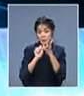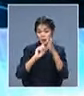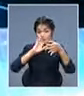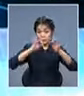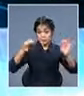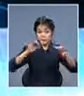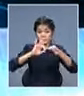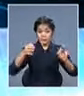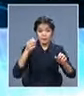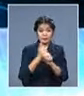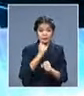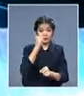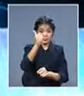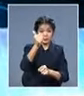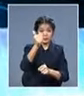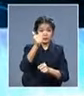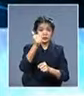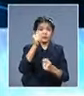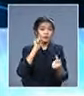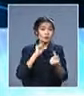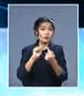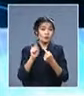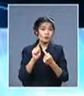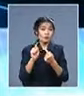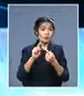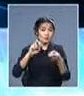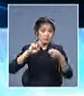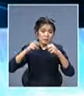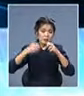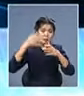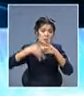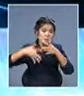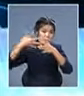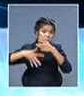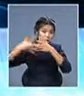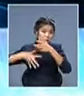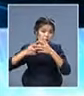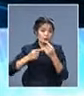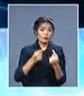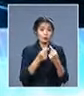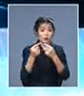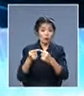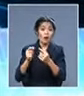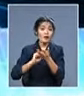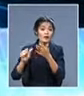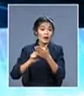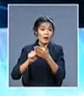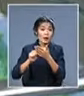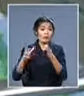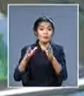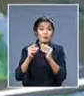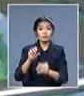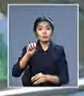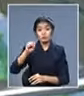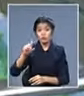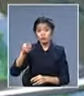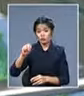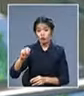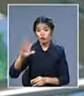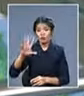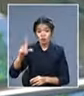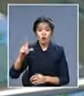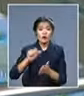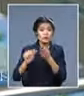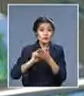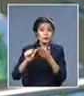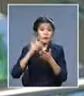คณะกรรมการกฤษฎีกาผลหนึ่งหรือว่าจะมีปัญหาอะไรอีกเราก็ไปแก้ตรงสนช.อีกครั้งหนึ่งนะครับยังมีการแก้ได้ครับแม้แต่จะ